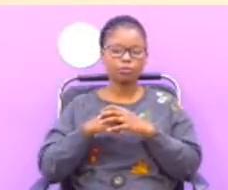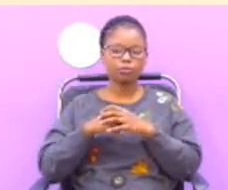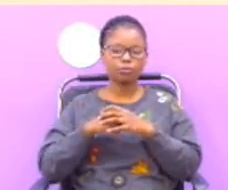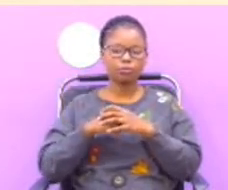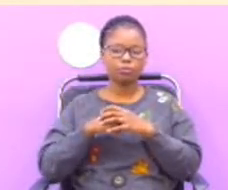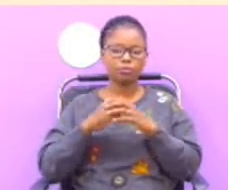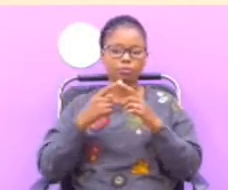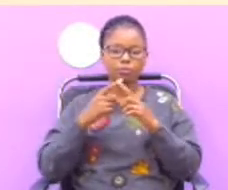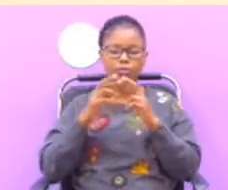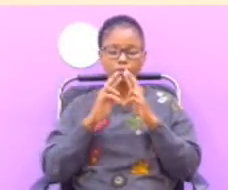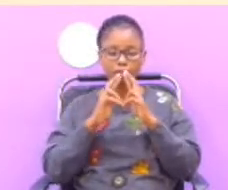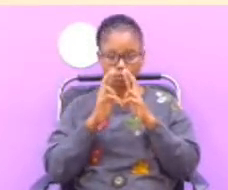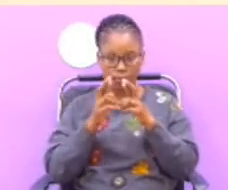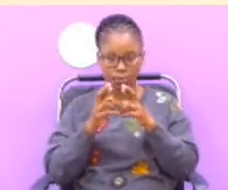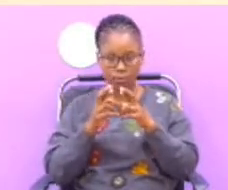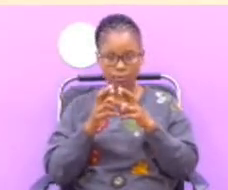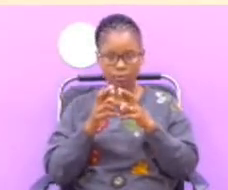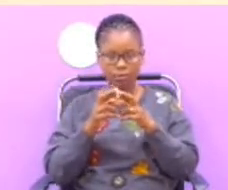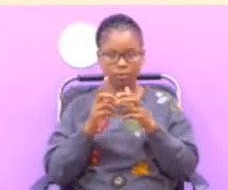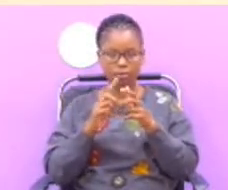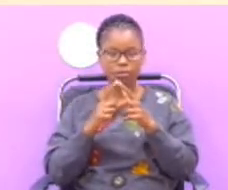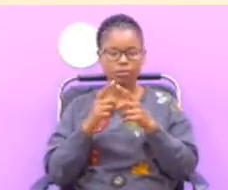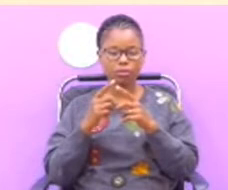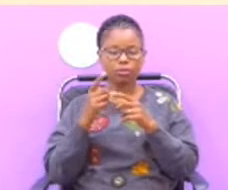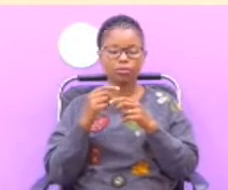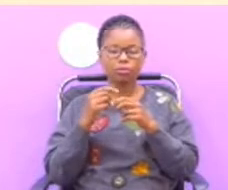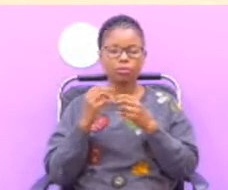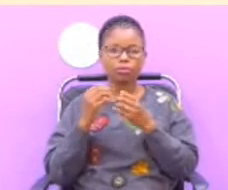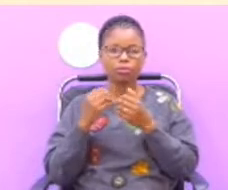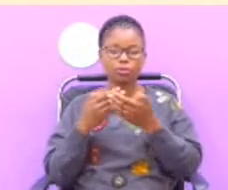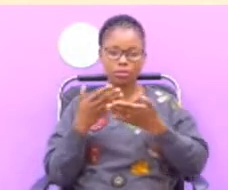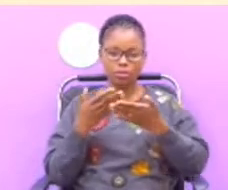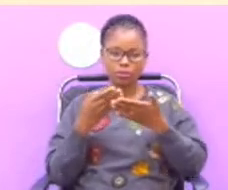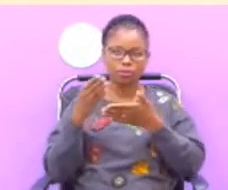Nino olifoti igu kinya na gwire ure ure ure hoke gai.